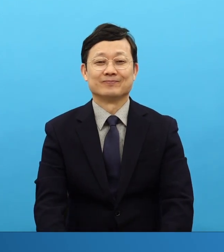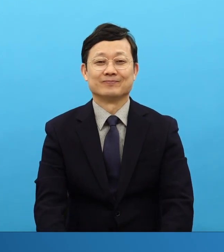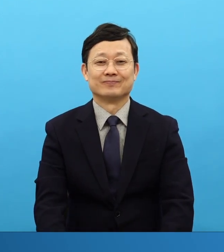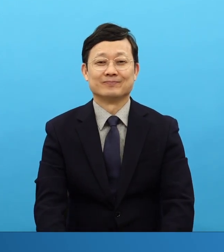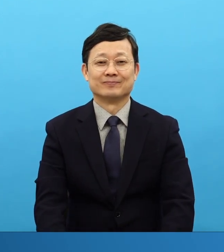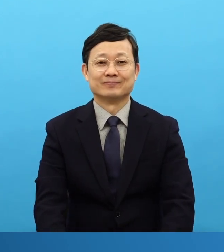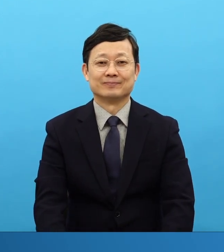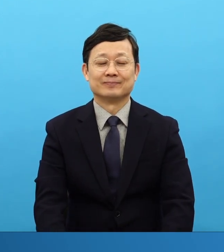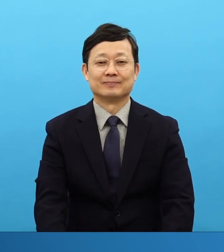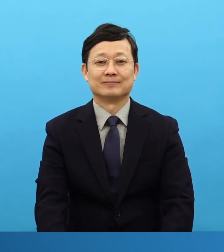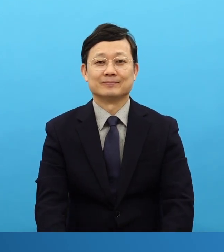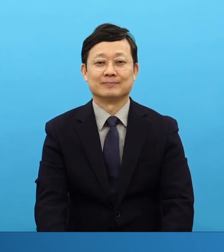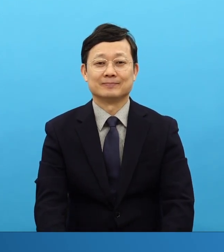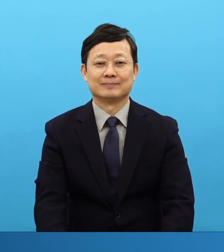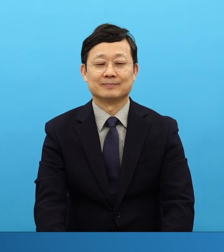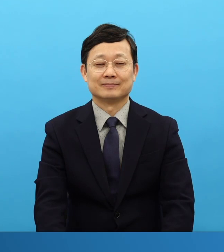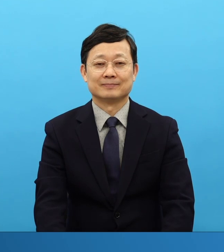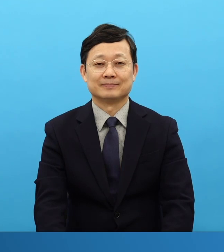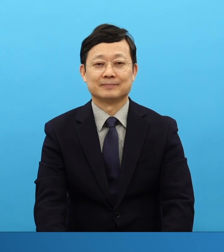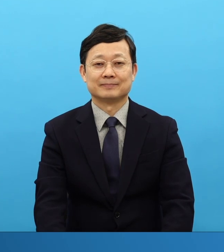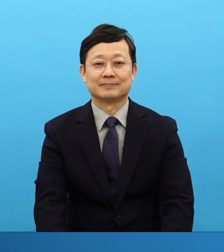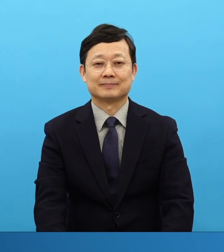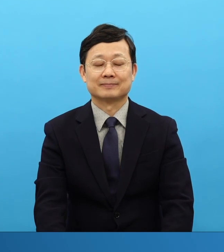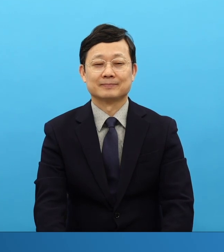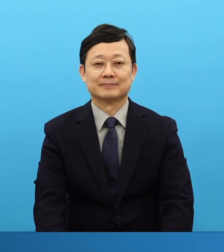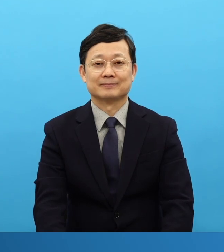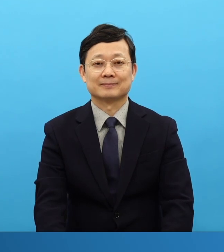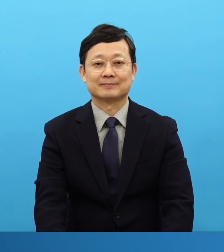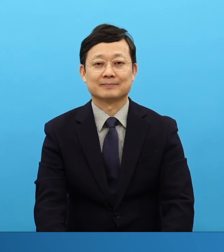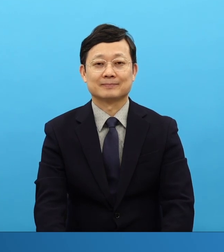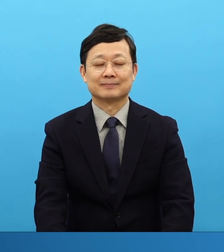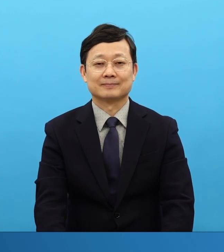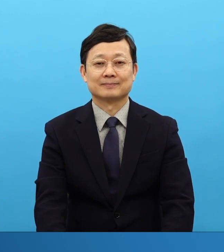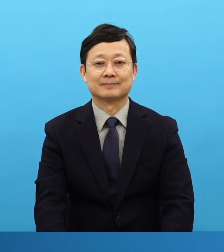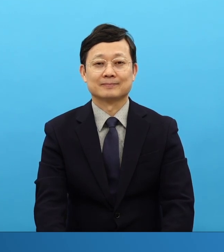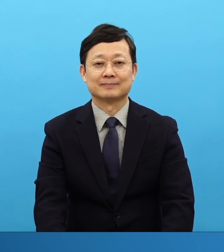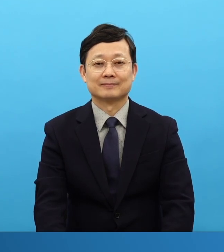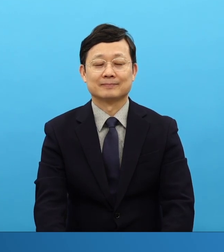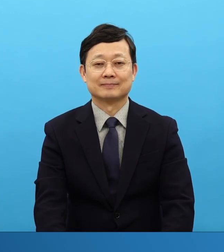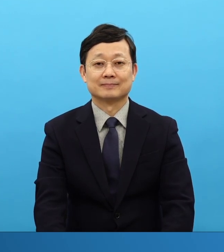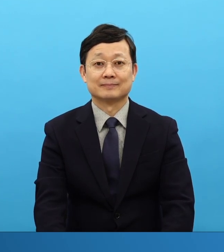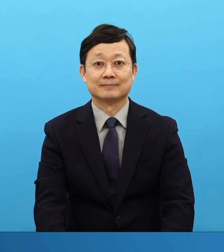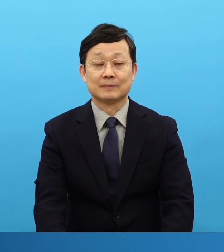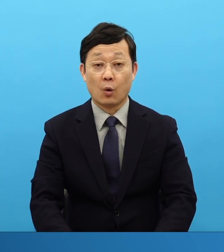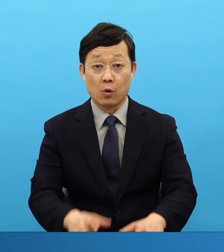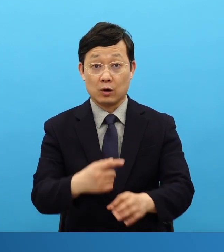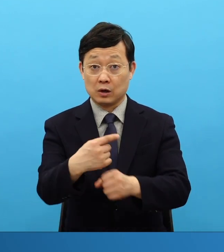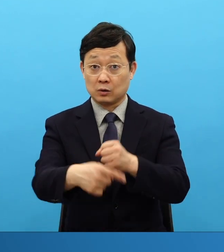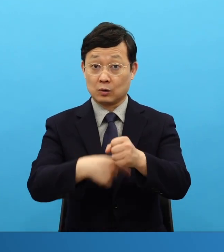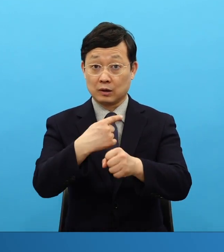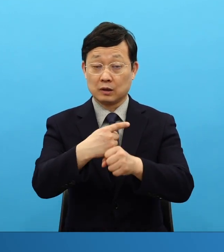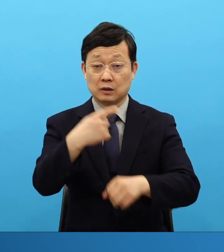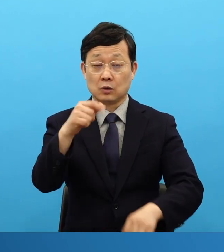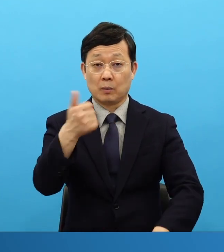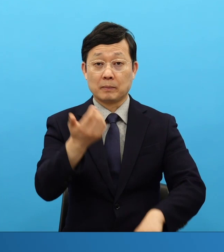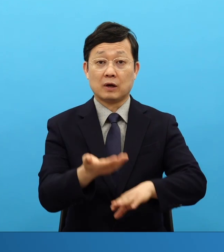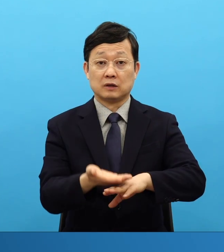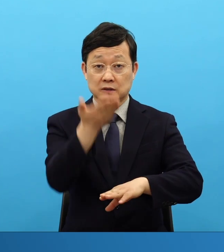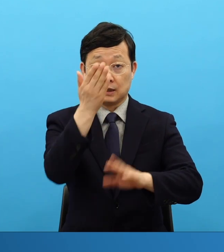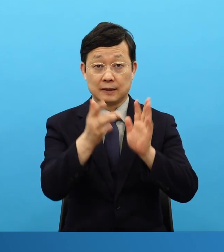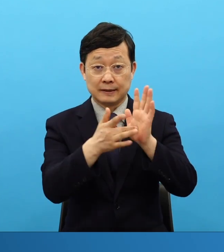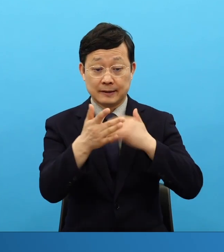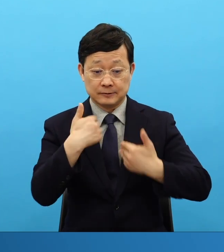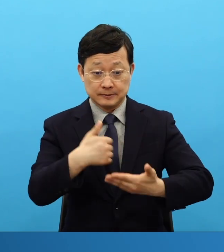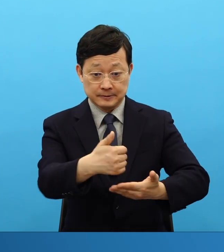개인이 300명 영접 운동 30시스템 운동을 준비しています. 금년에도 지금까지 1500명 이상 영접